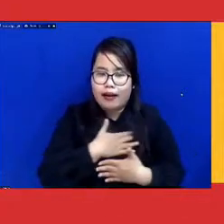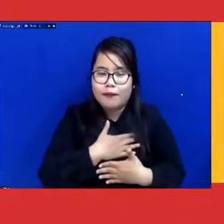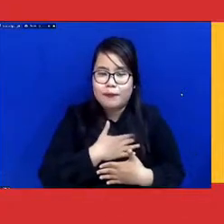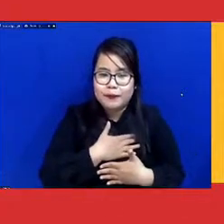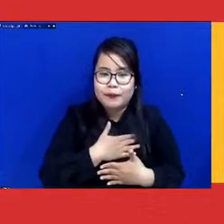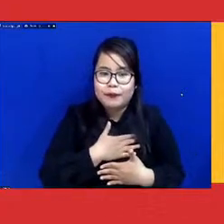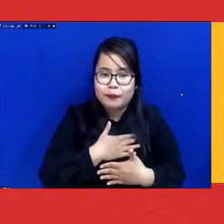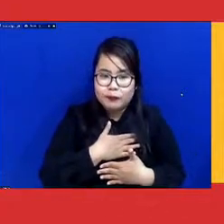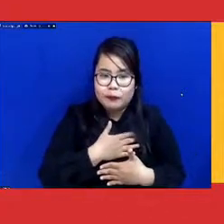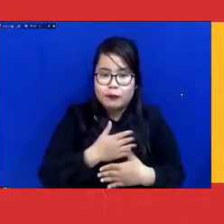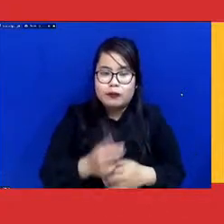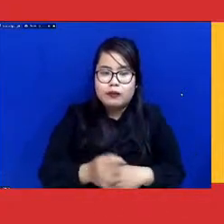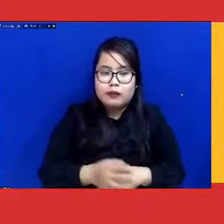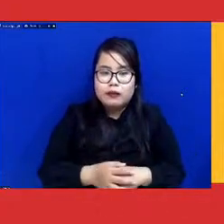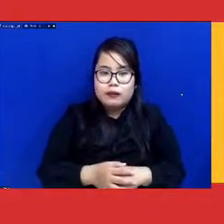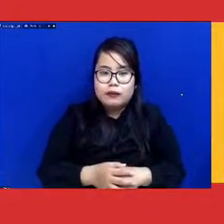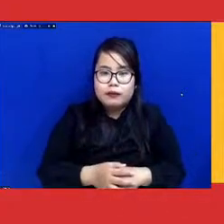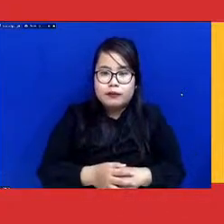Segala